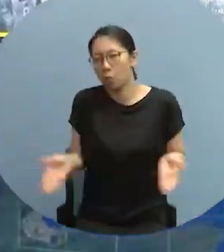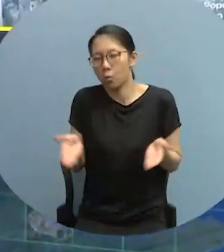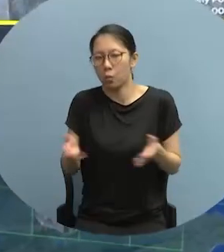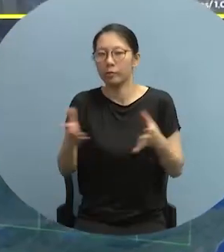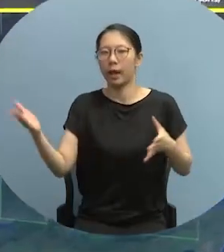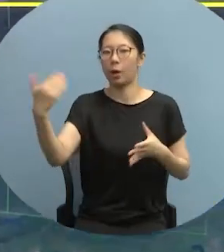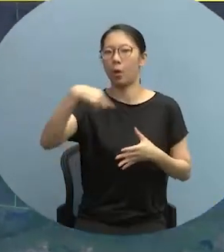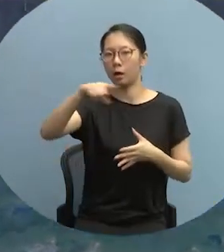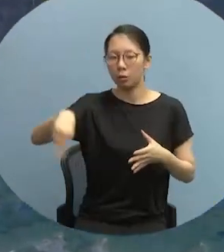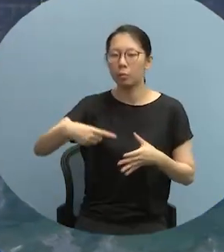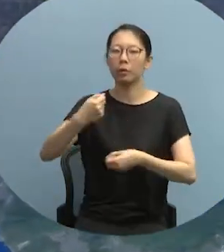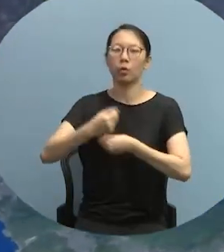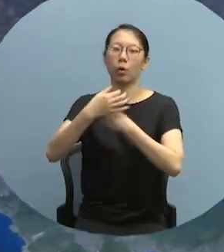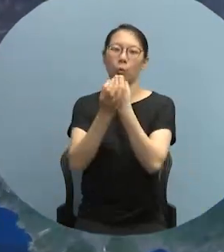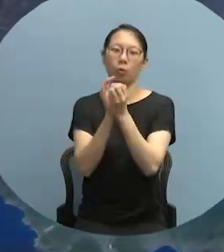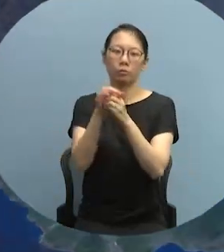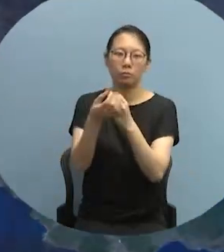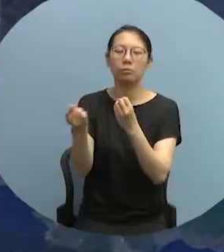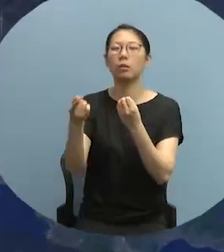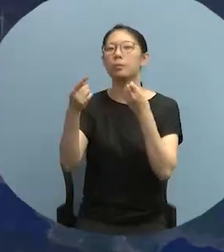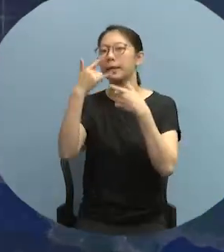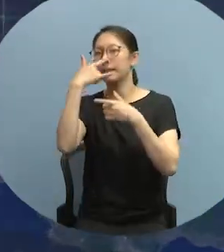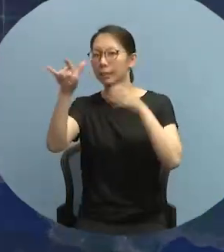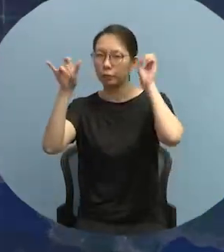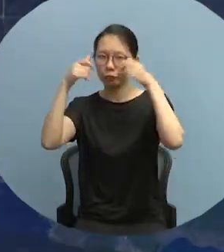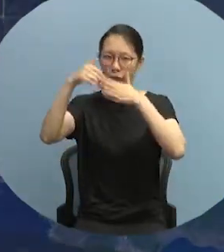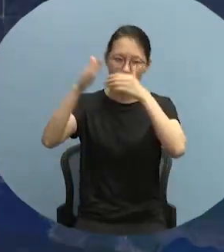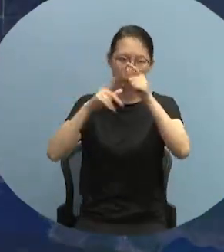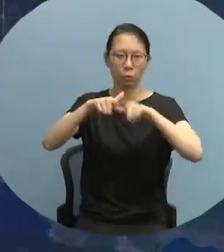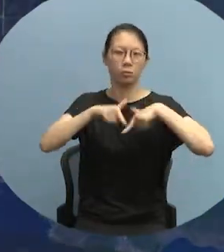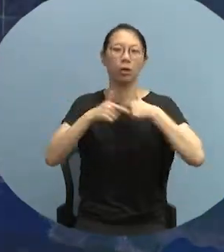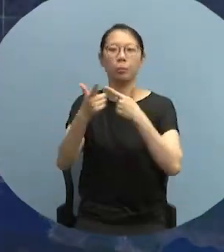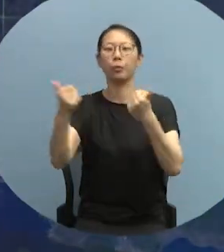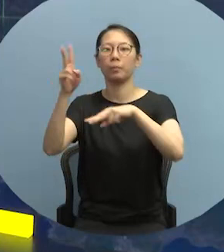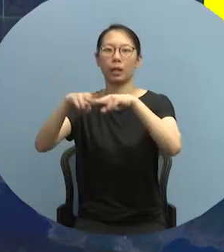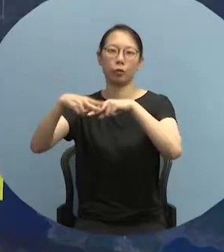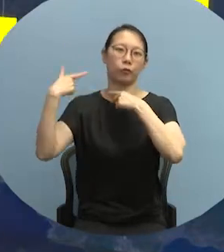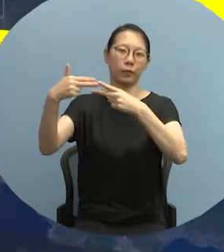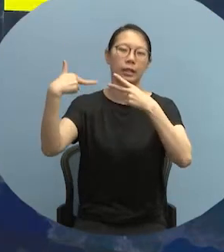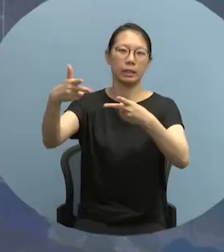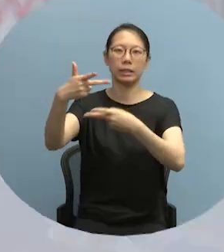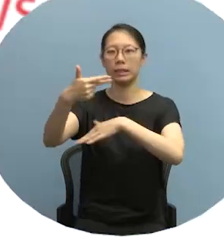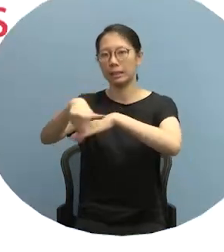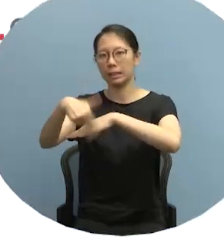動大灣區成為國際創科中心，配合國家的發展戰略。